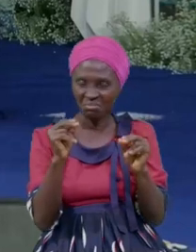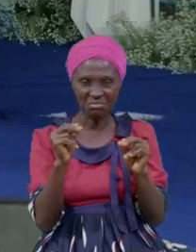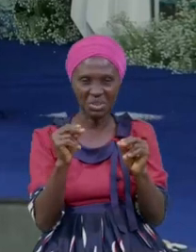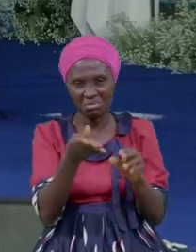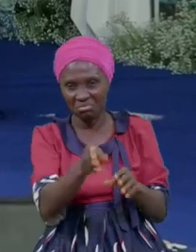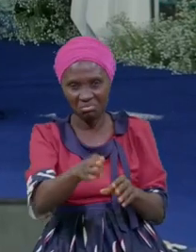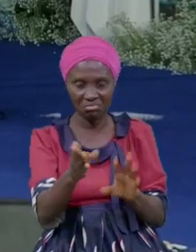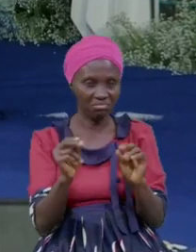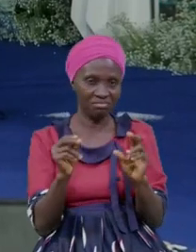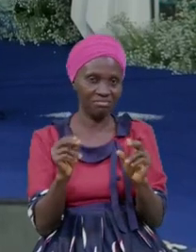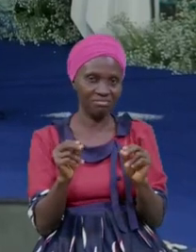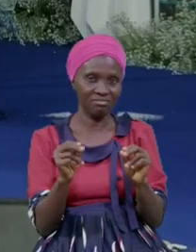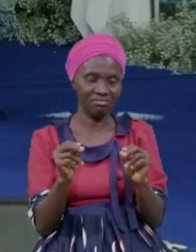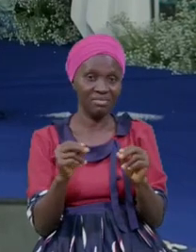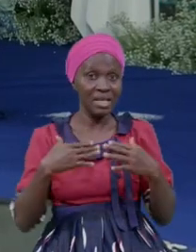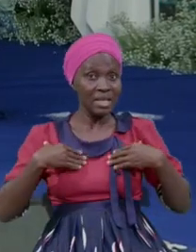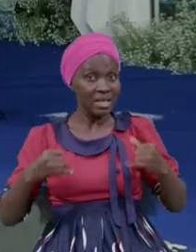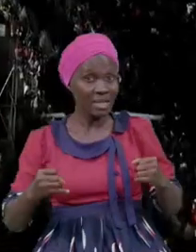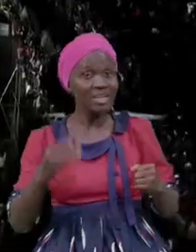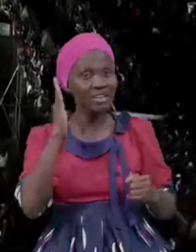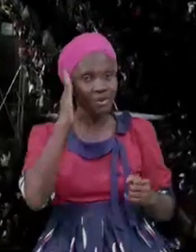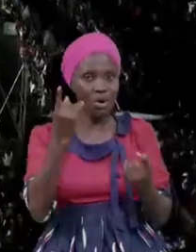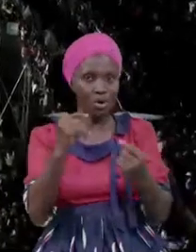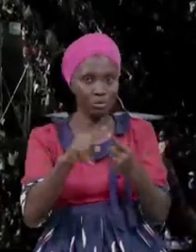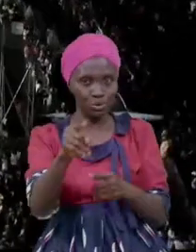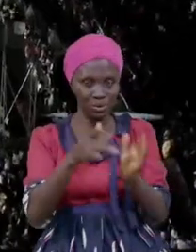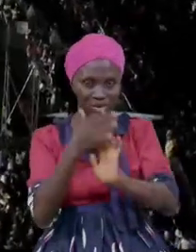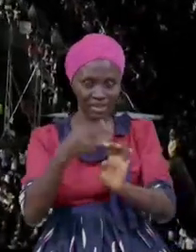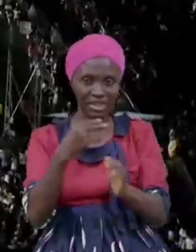pas de partialité. La guérison viendra pour toi.